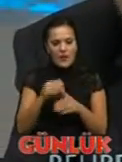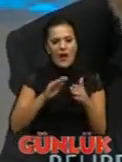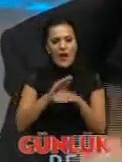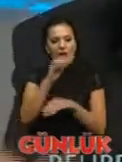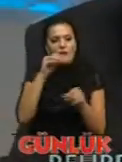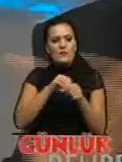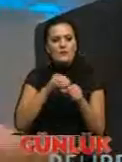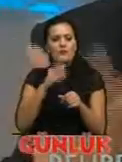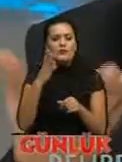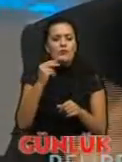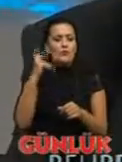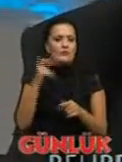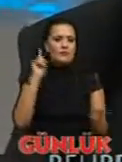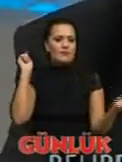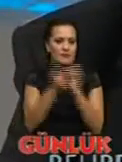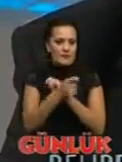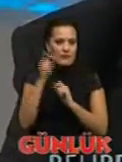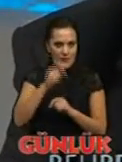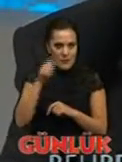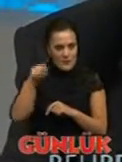Hayatımı feci döndürmüştür hem de.